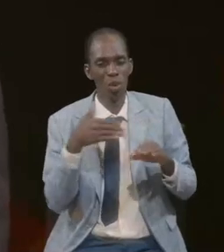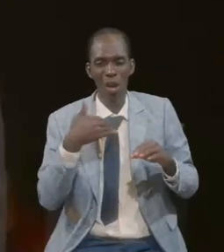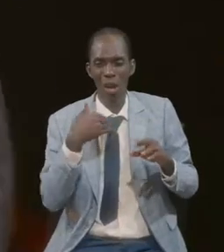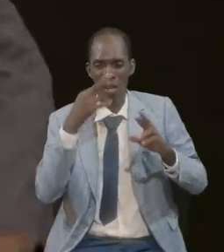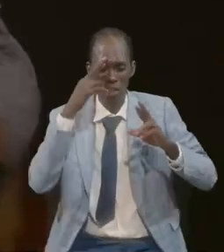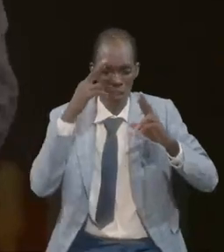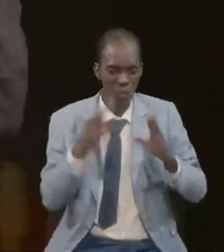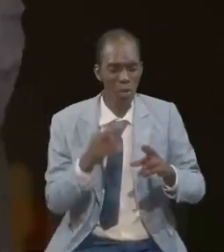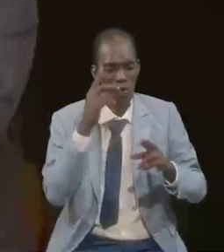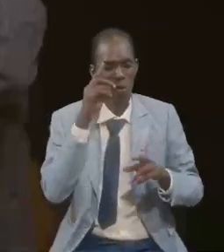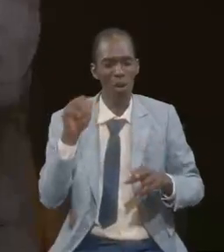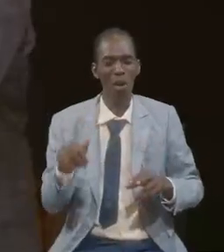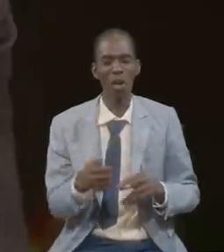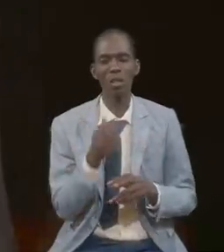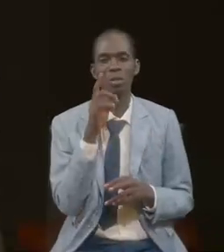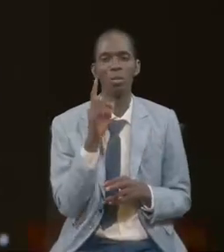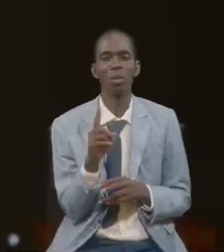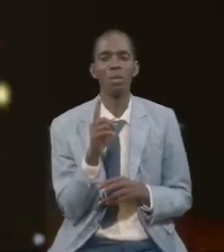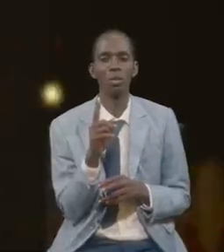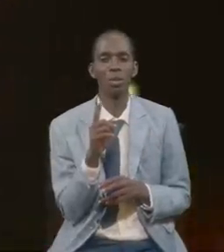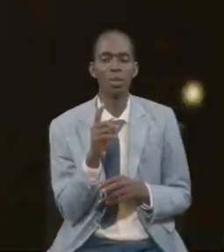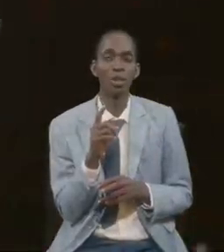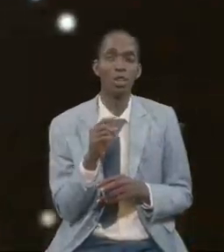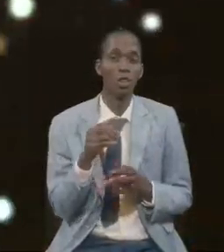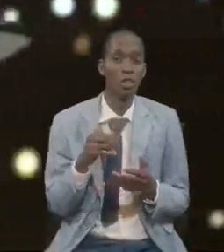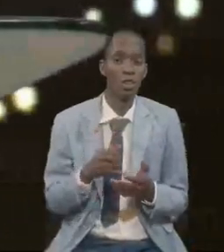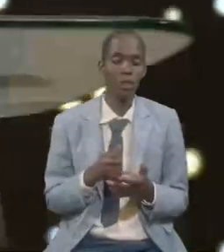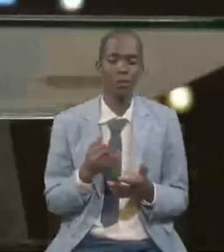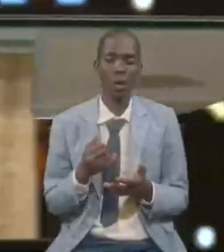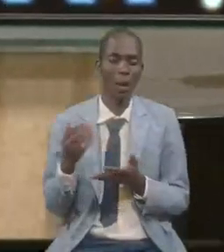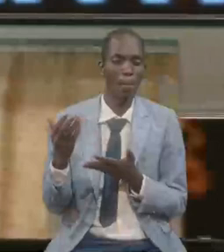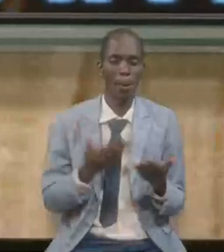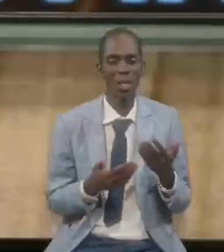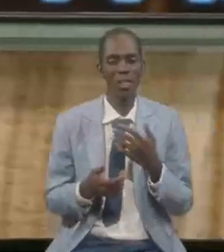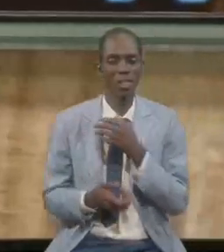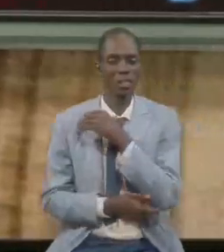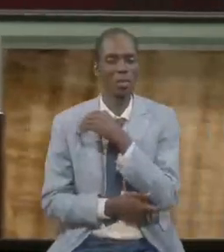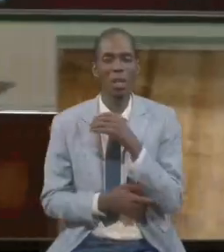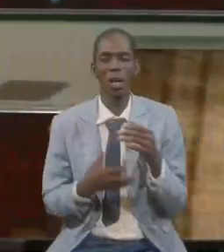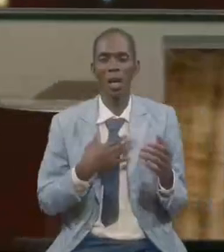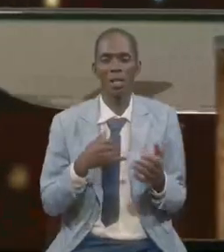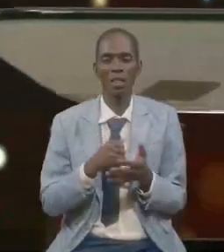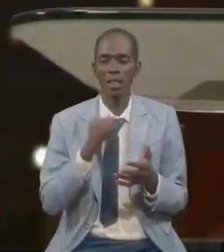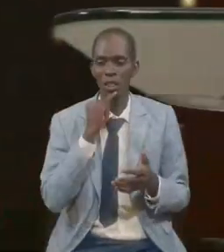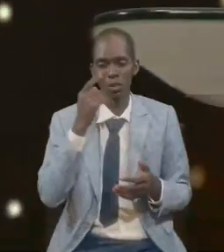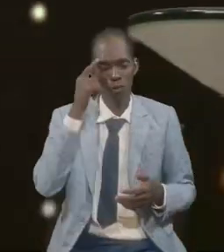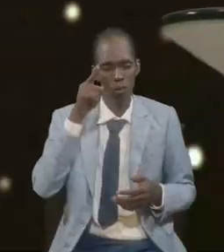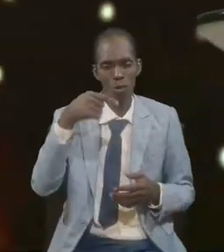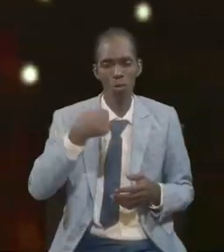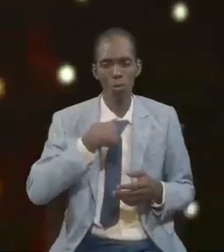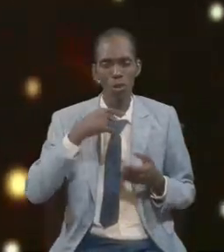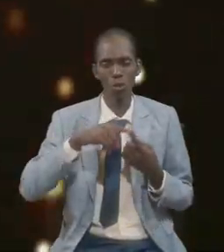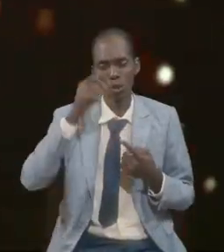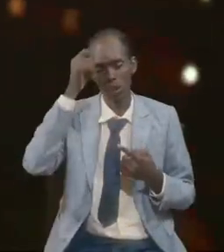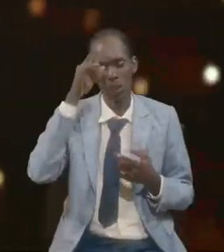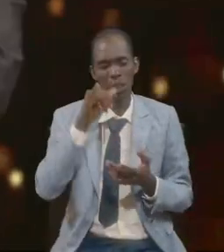pour personne. Alors, il apporte la tentation. Et c'est à nous de comprendre que la tentation va